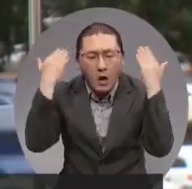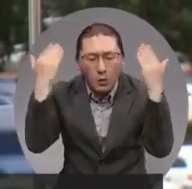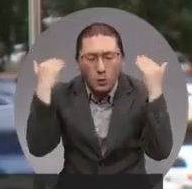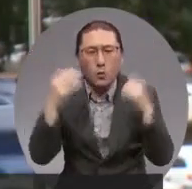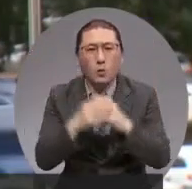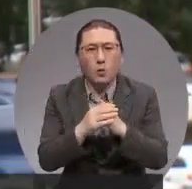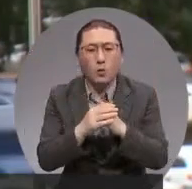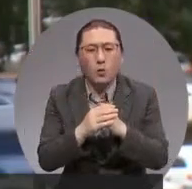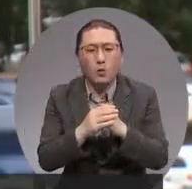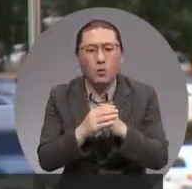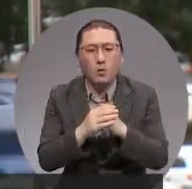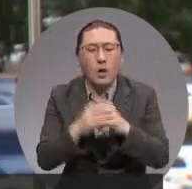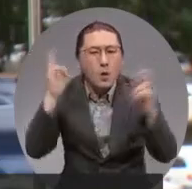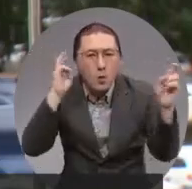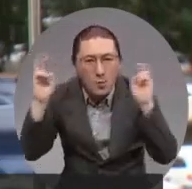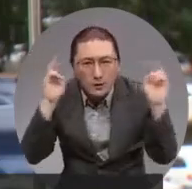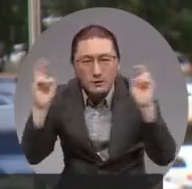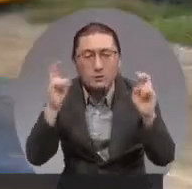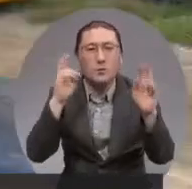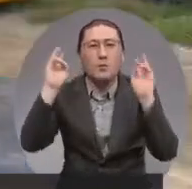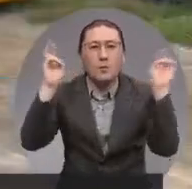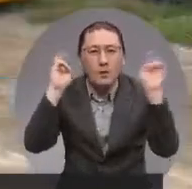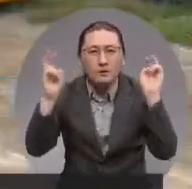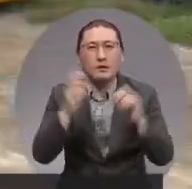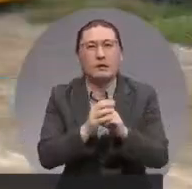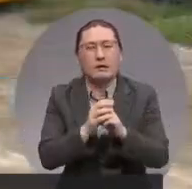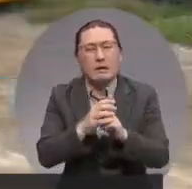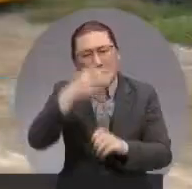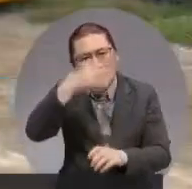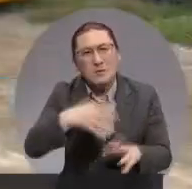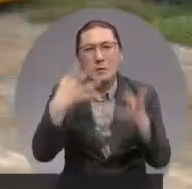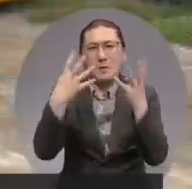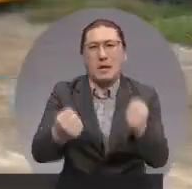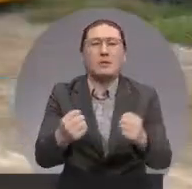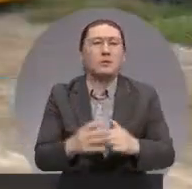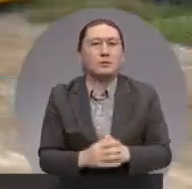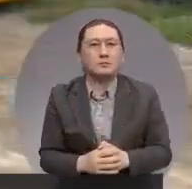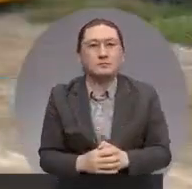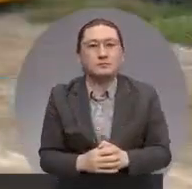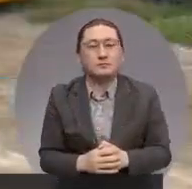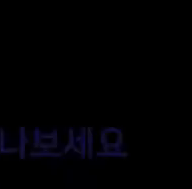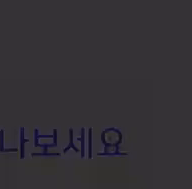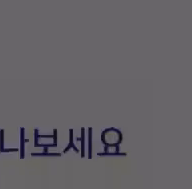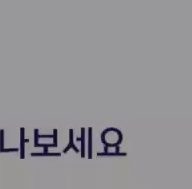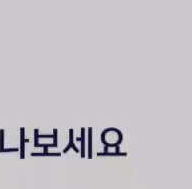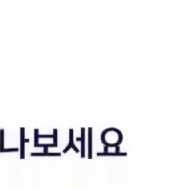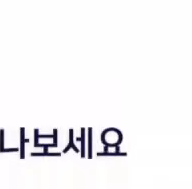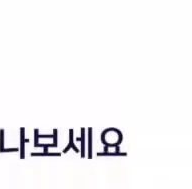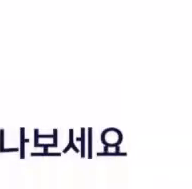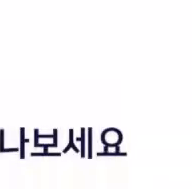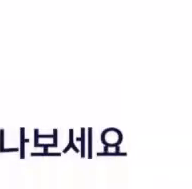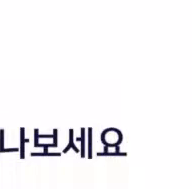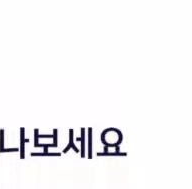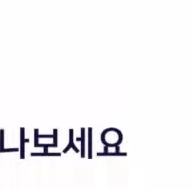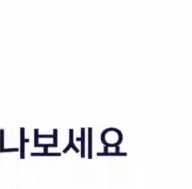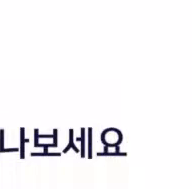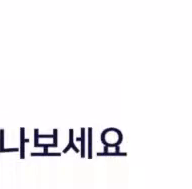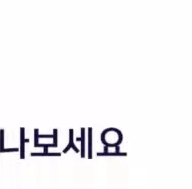학교라든가 우리 업계에는 많은 혼란이 있습니다. 때문에 교육 현장과 버스 업계에서는